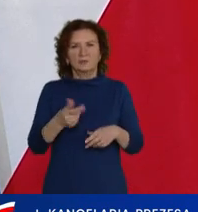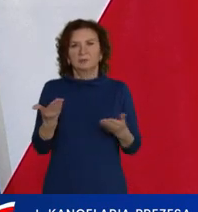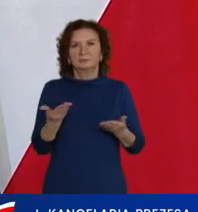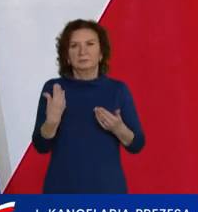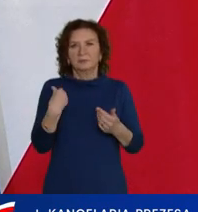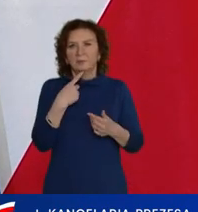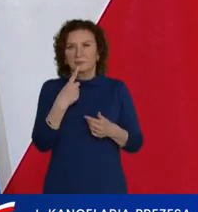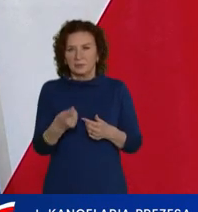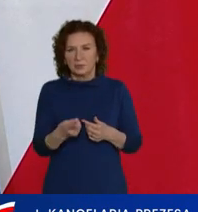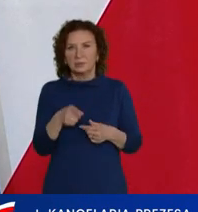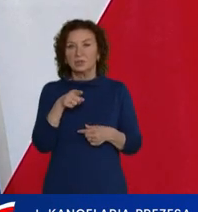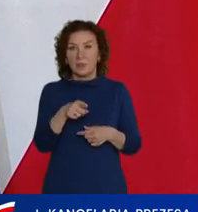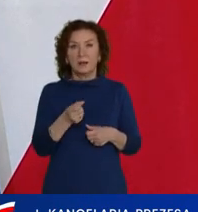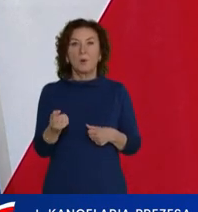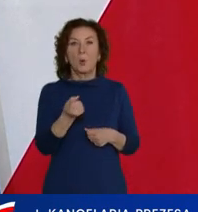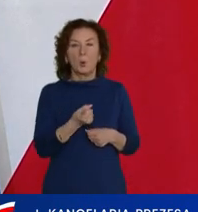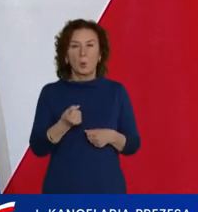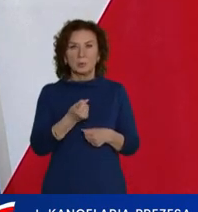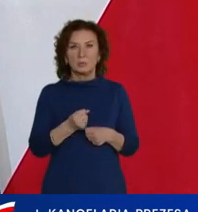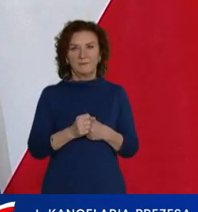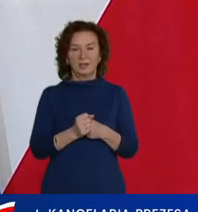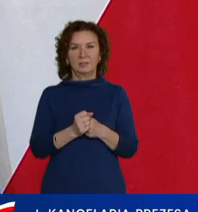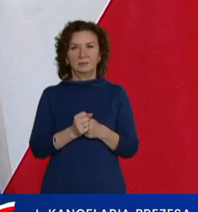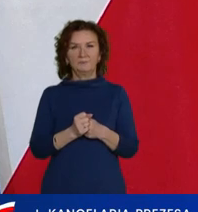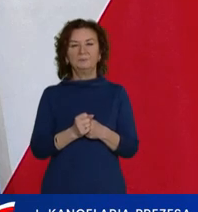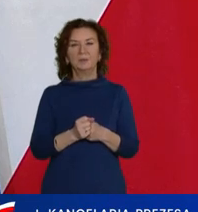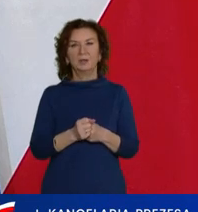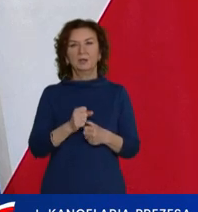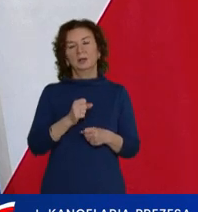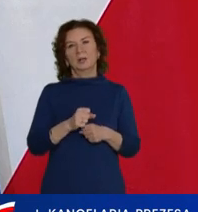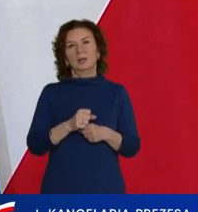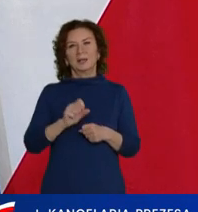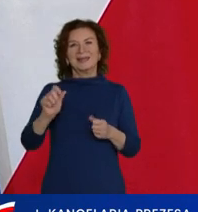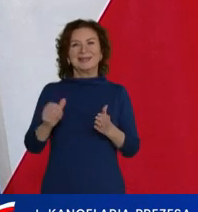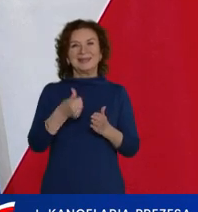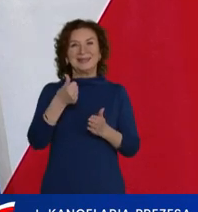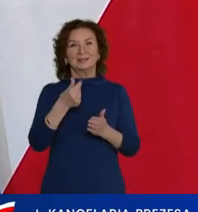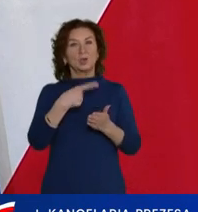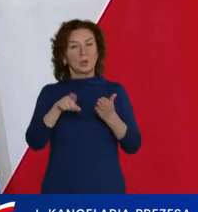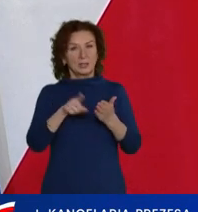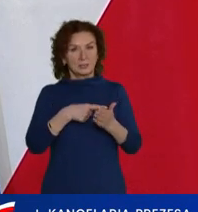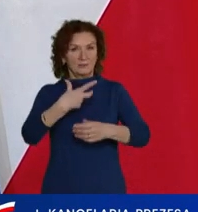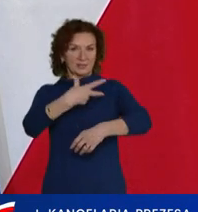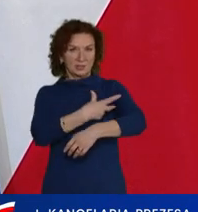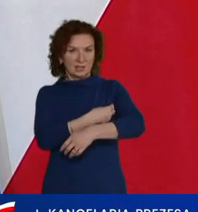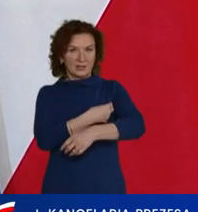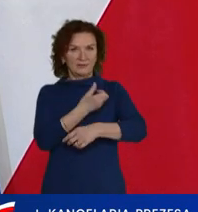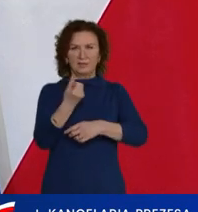na stosowanie jednorazowych strzykawek wielokrotnie, czyli w kilku